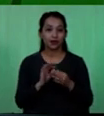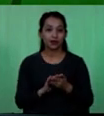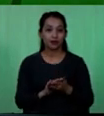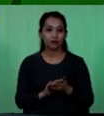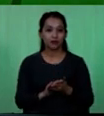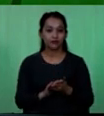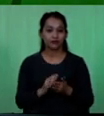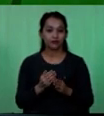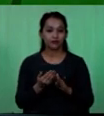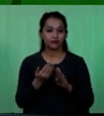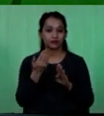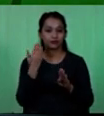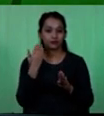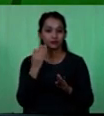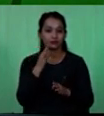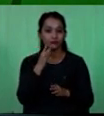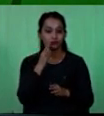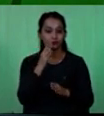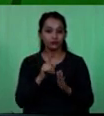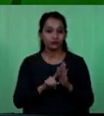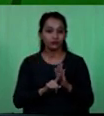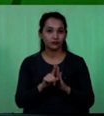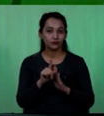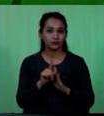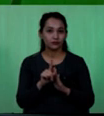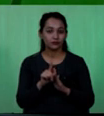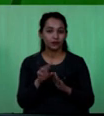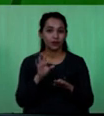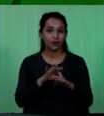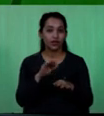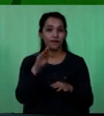Anchadan buyon bemor bo'lib yotgan Feruza sog'ayib qoldi.